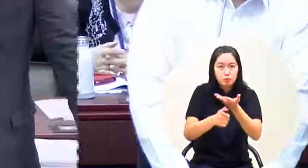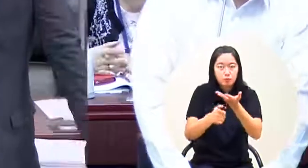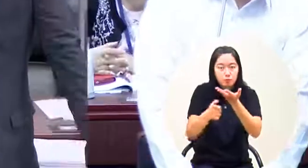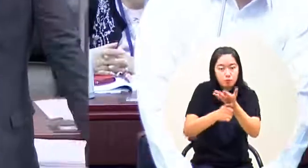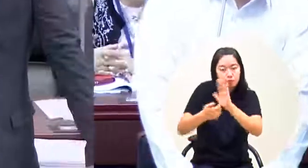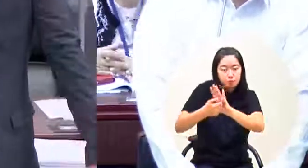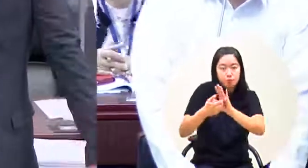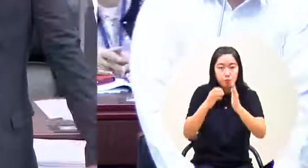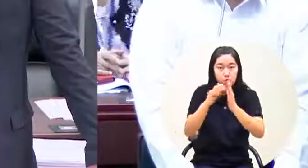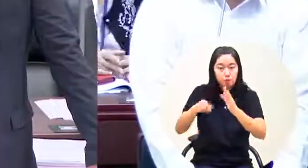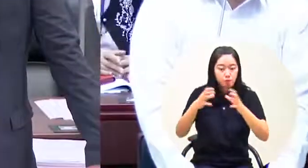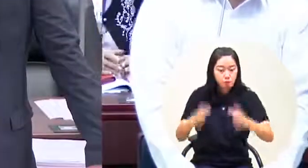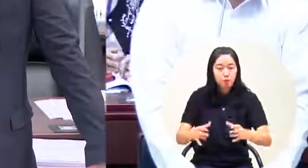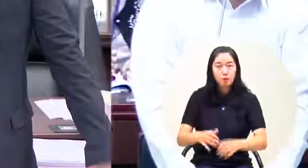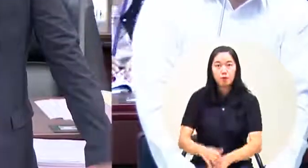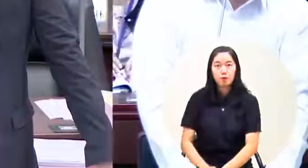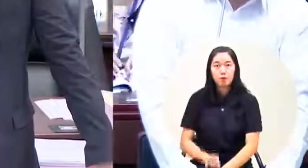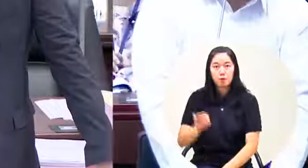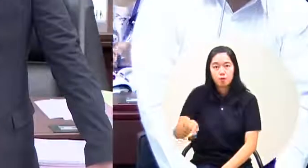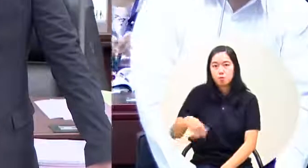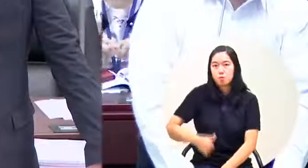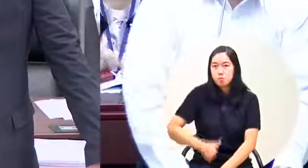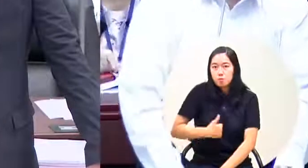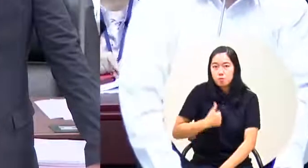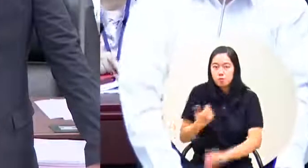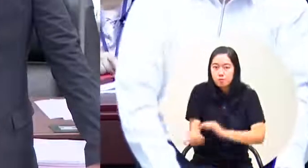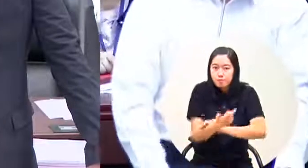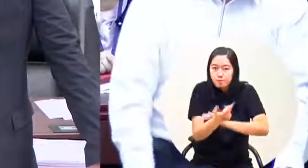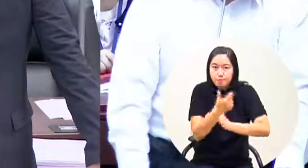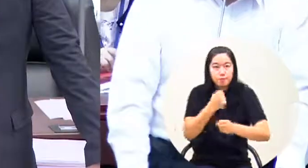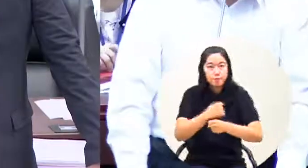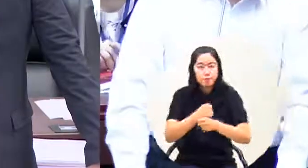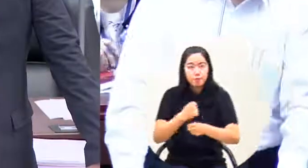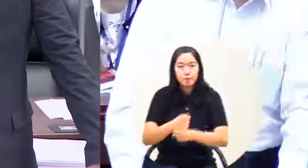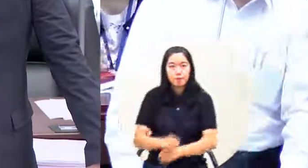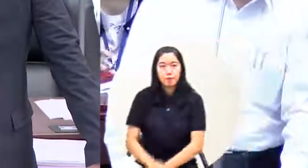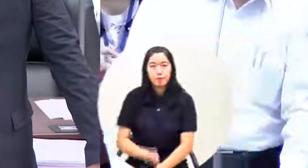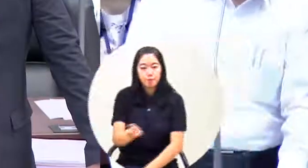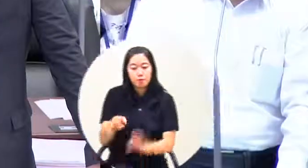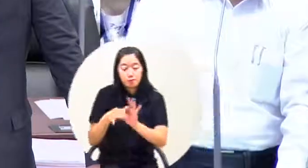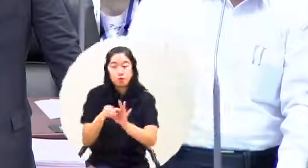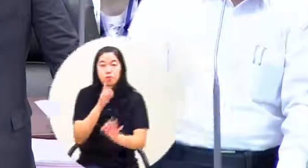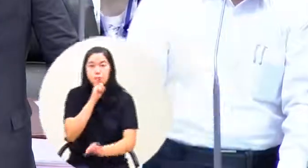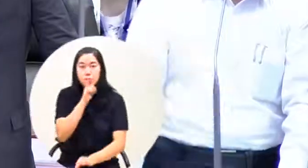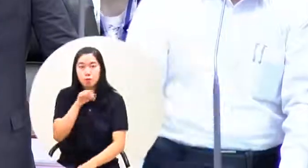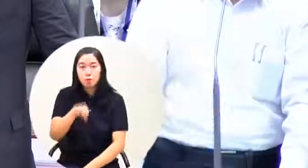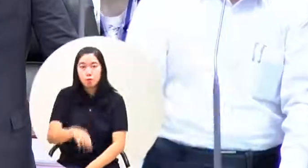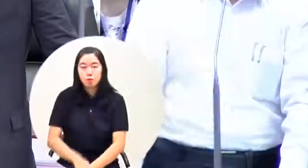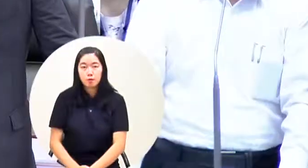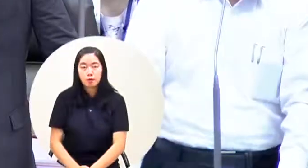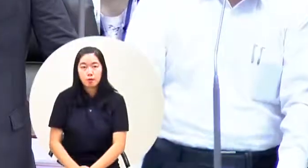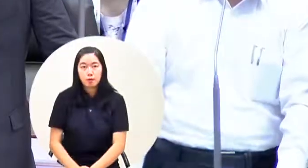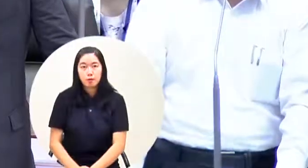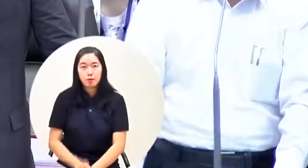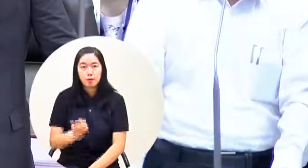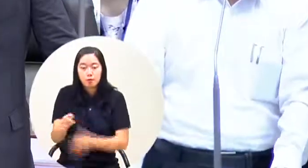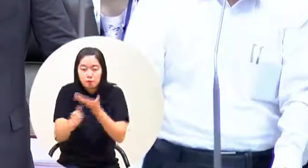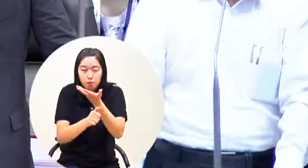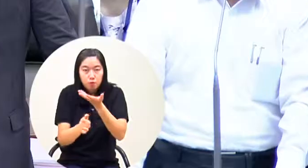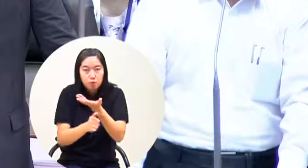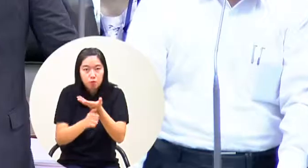立哦，那目前正在紧锣密鼓的执行当中。那议员所关心的这个部分，其实毒品危害防